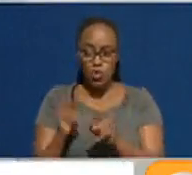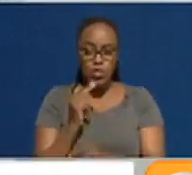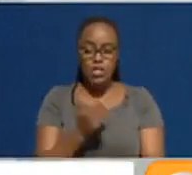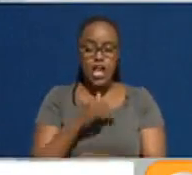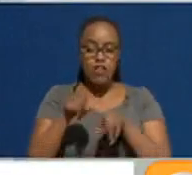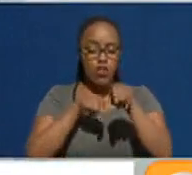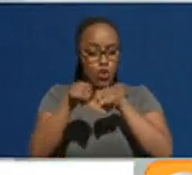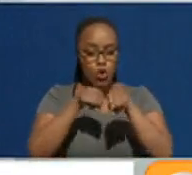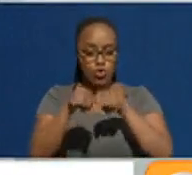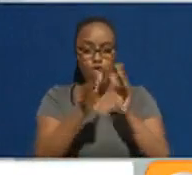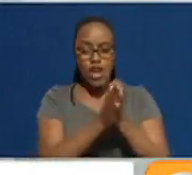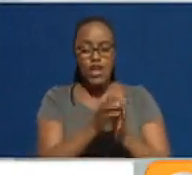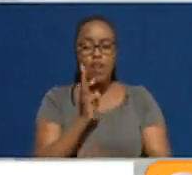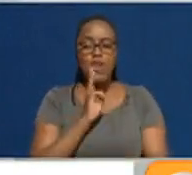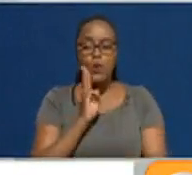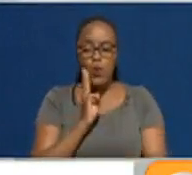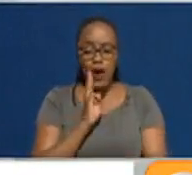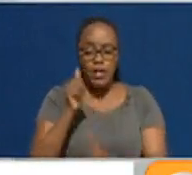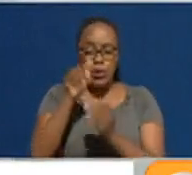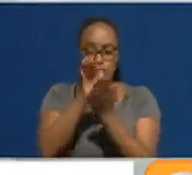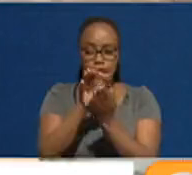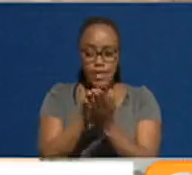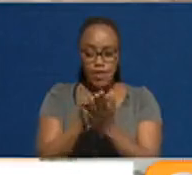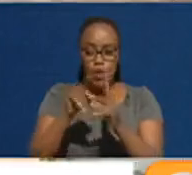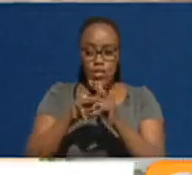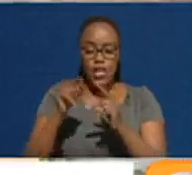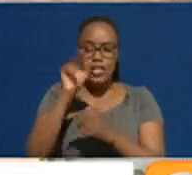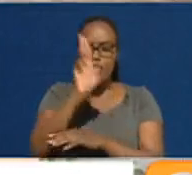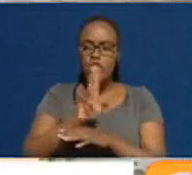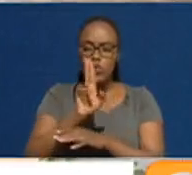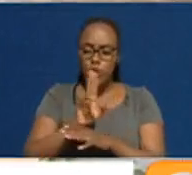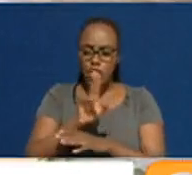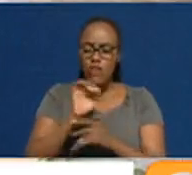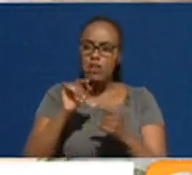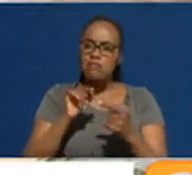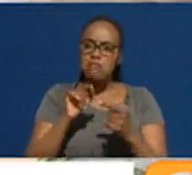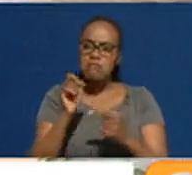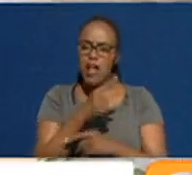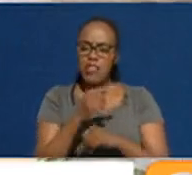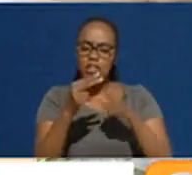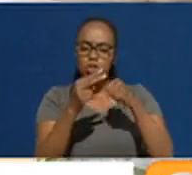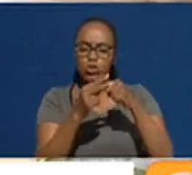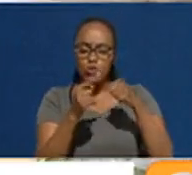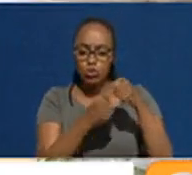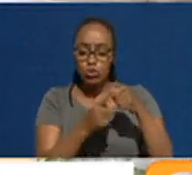na controls na maji ya tumeweka hapa, tulianza kuitumia kwa kutoka mwezi wa Julai, na ndio maana tukafunga.